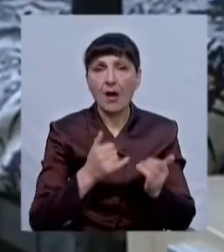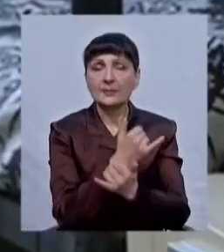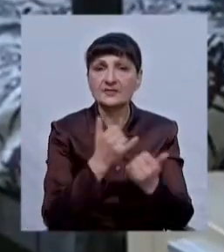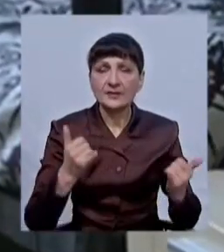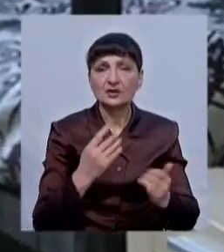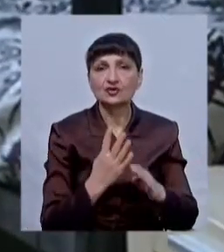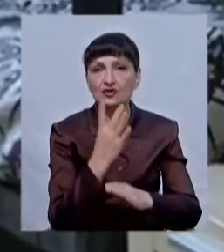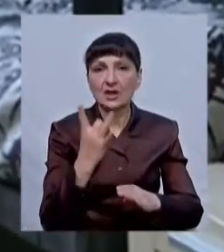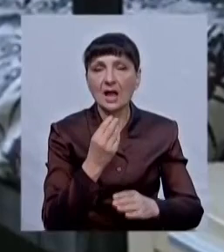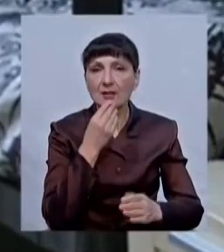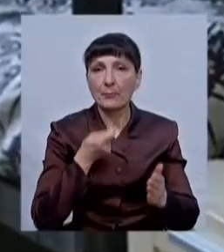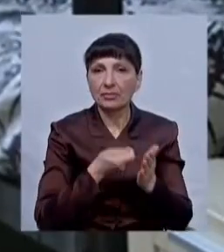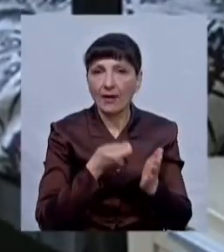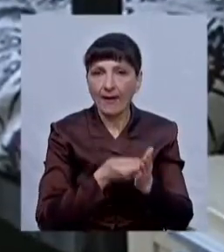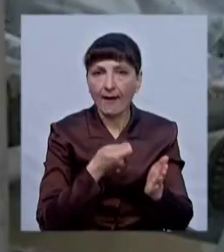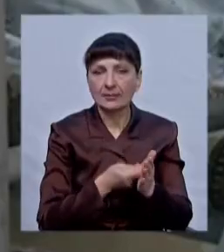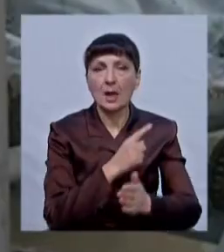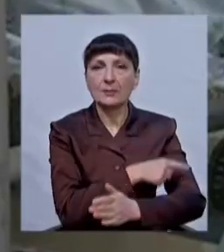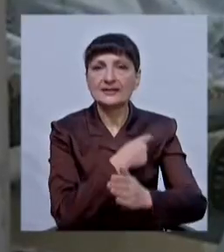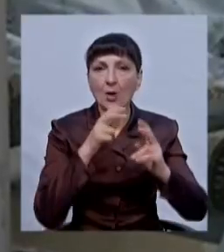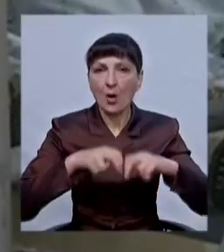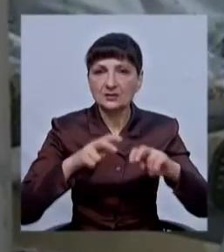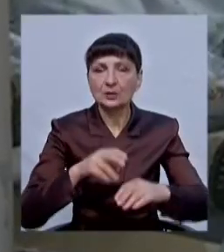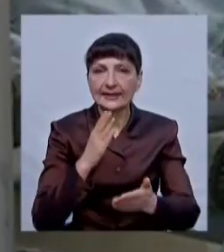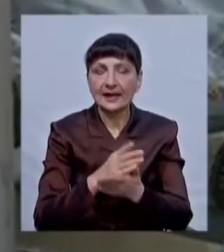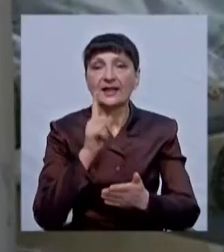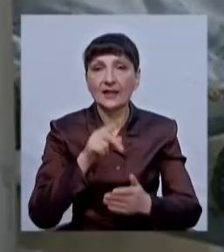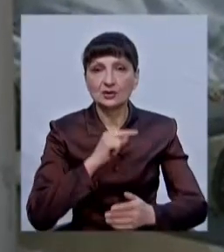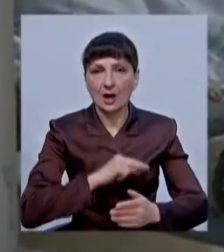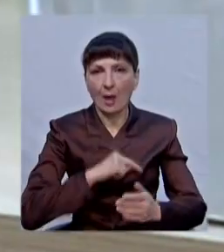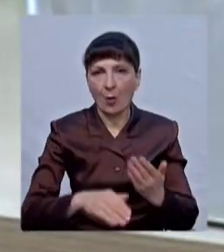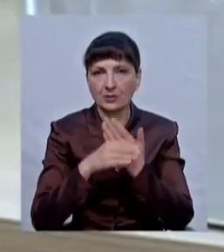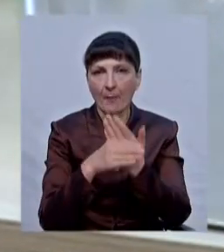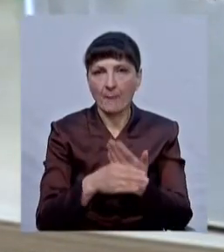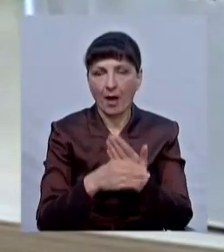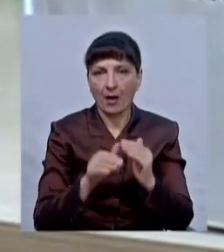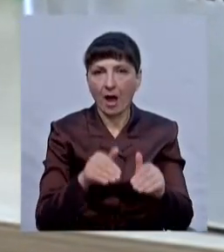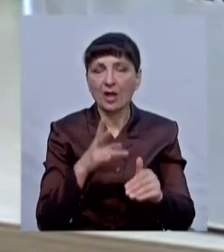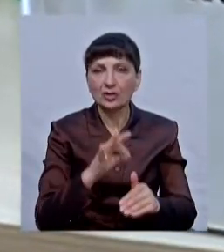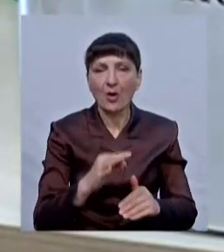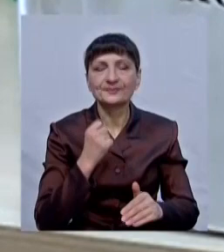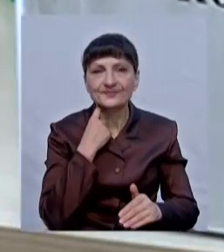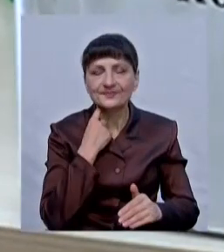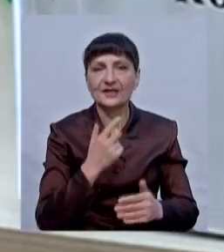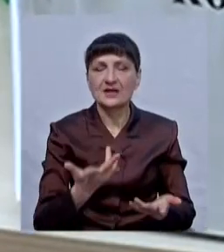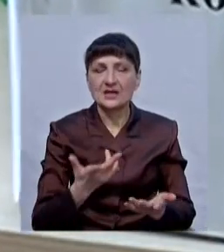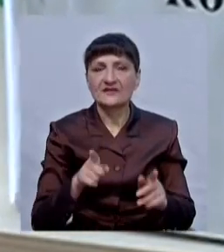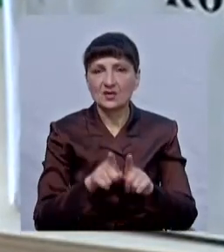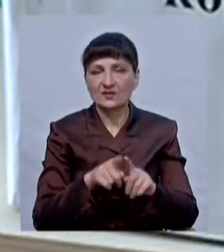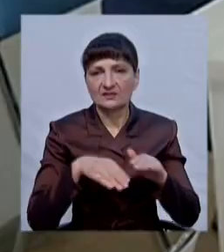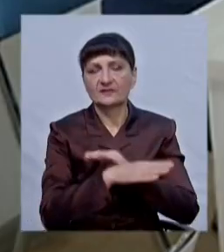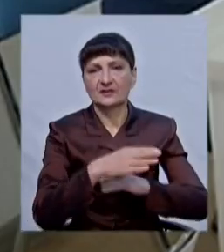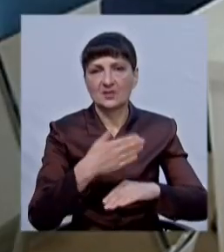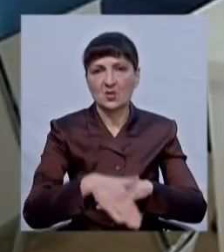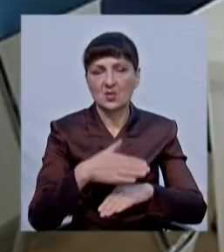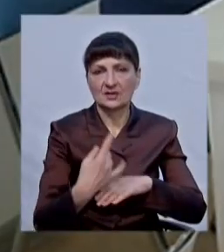обеспечивают четырехразовым питанием, проводят медицинское обследование и даже трудоустраивают. Но пагубная привычка безудержно влечет их на просторы